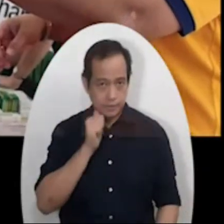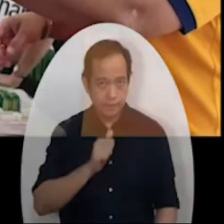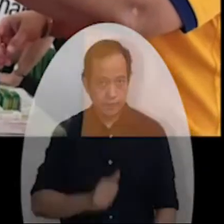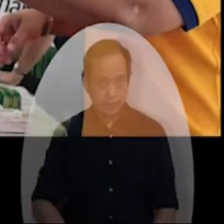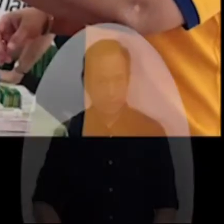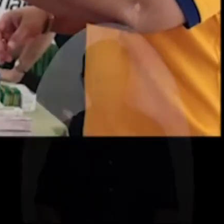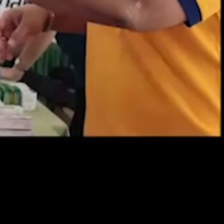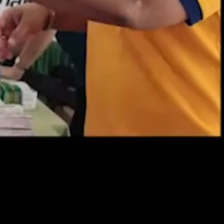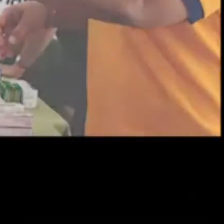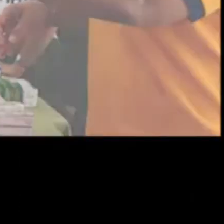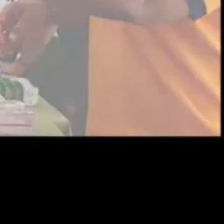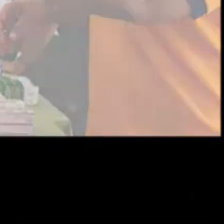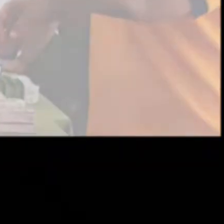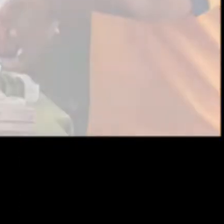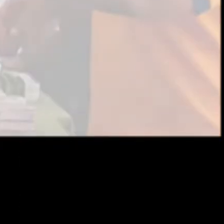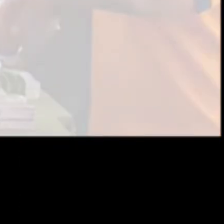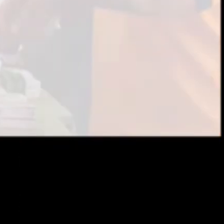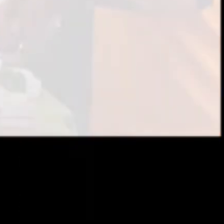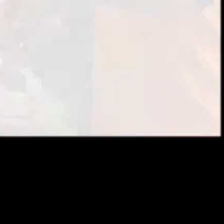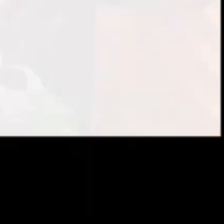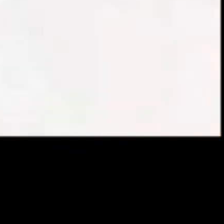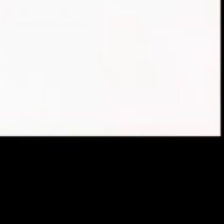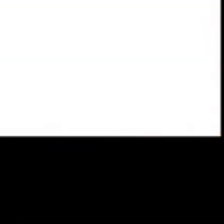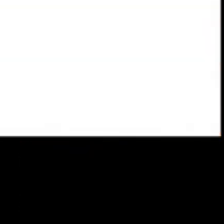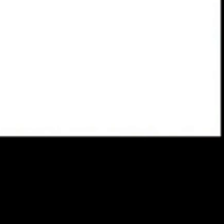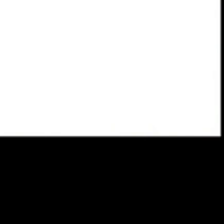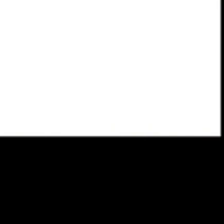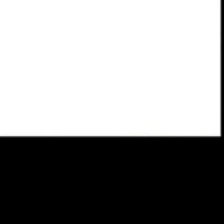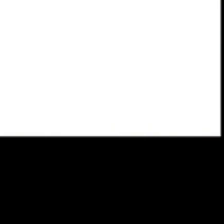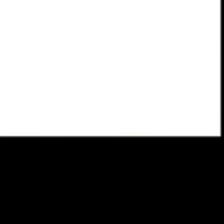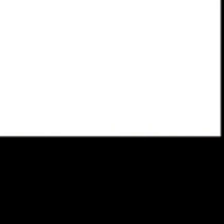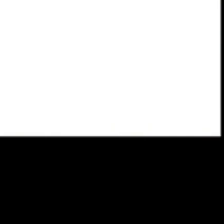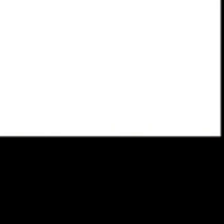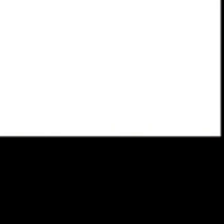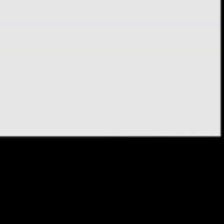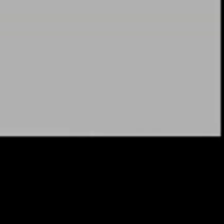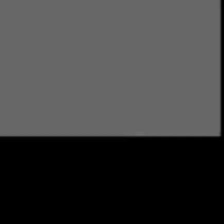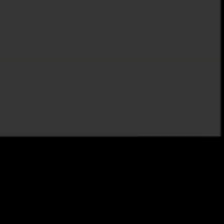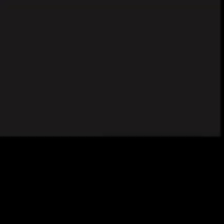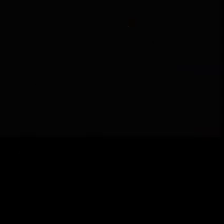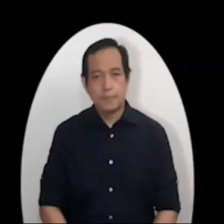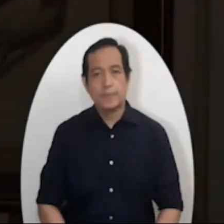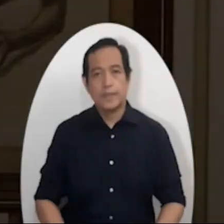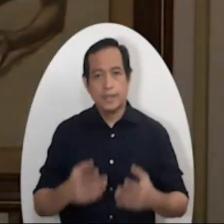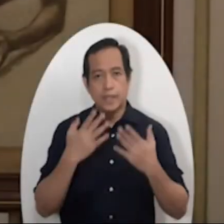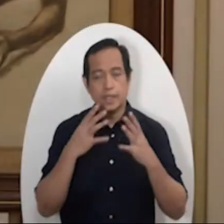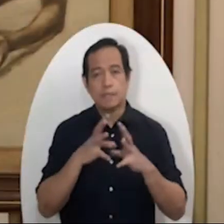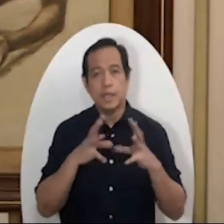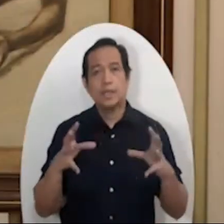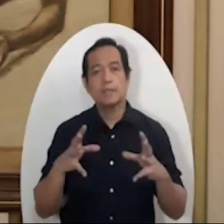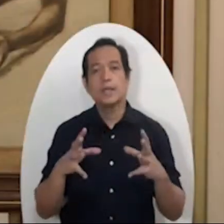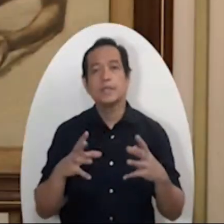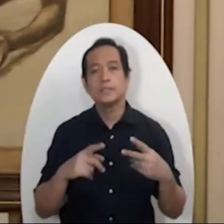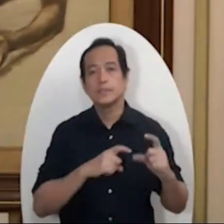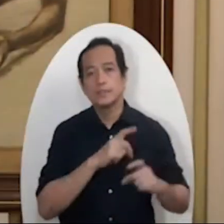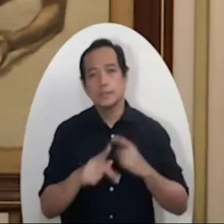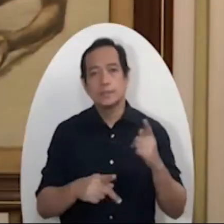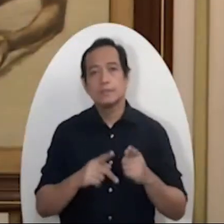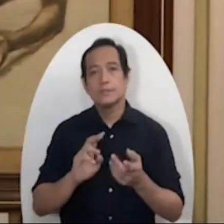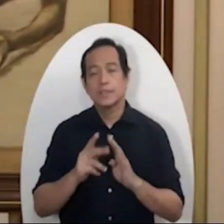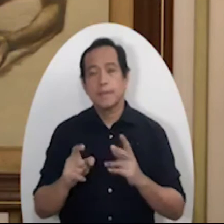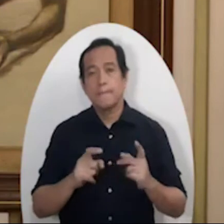sasamahan ko po siya sa kaniyang pangarap. Kung tuluyan na po akong gumaling po ay magbabago na po yung buhay